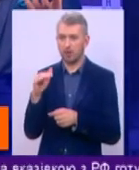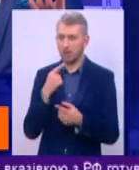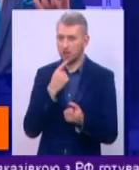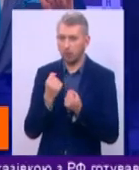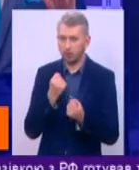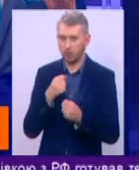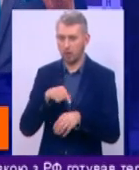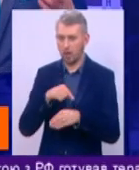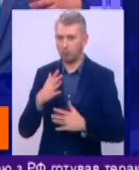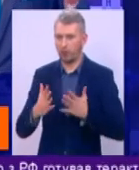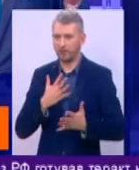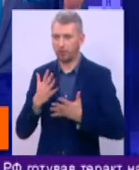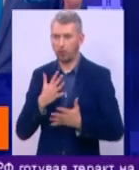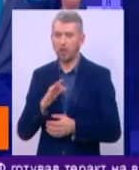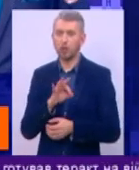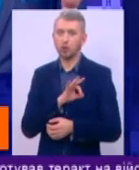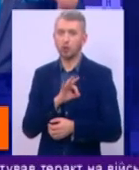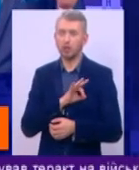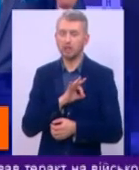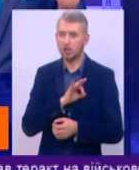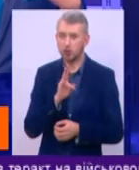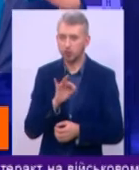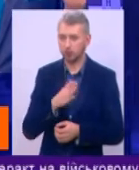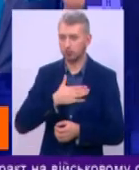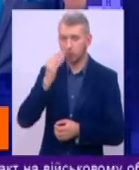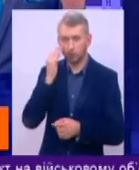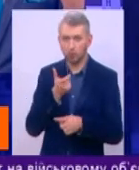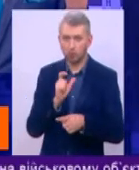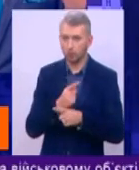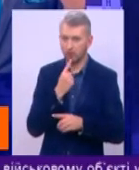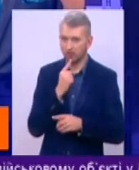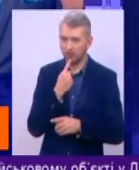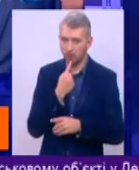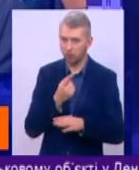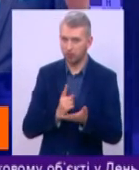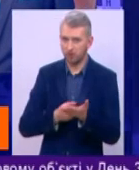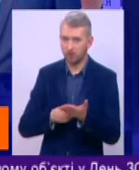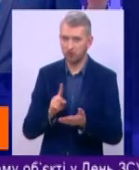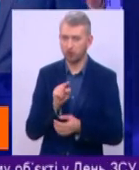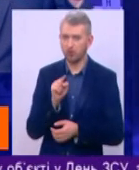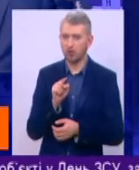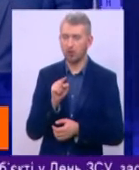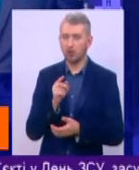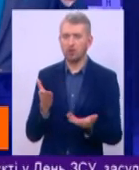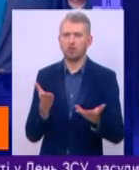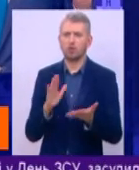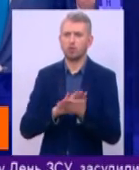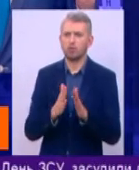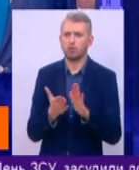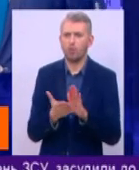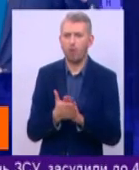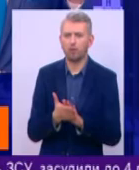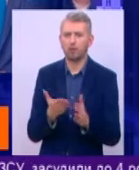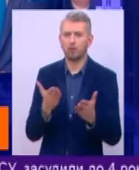напруги емоційної. Юридично, як на мене, напевно, дуже складно довести, що ось якісь умови,